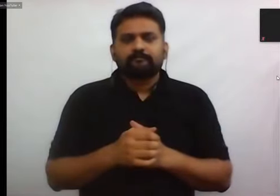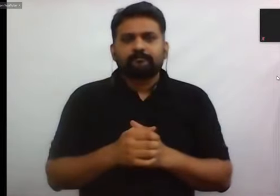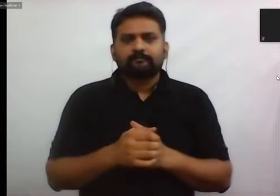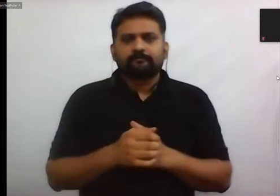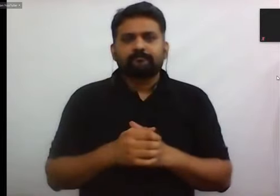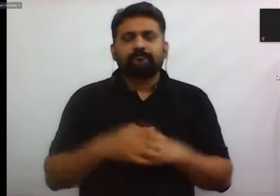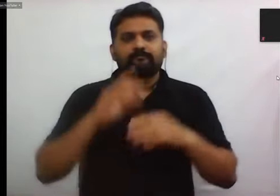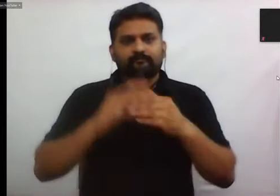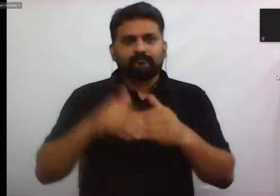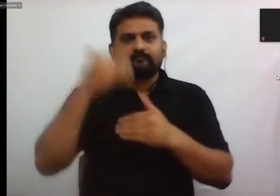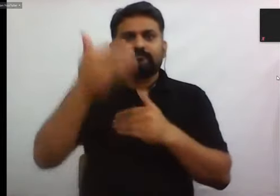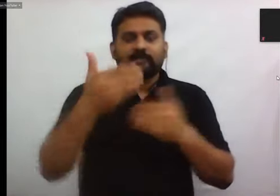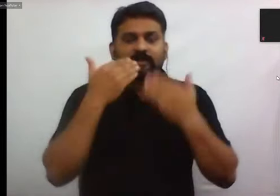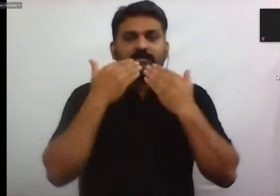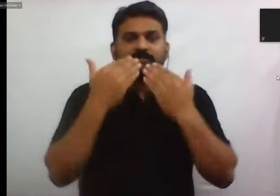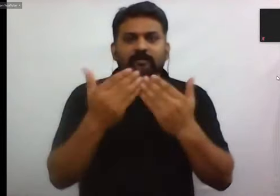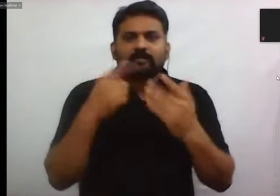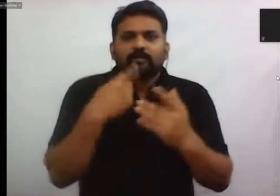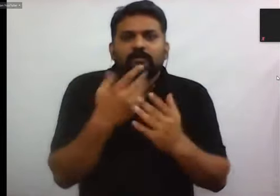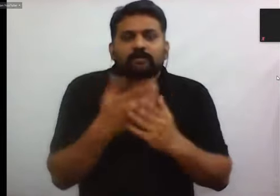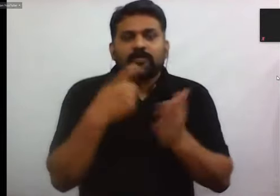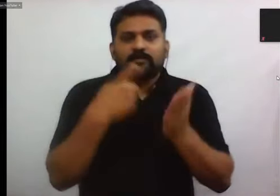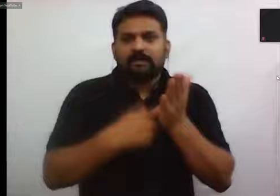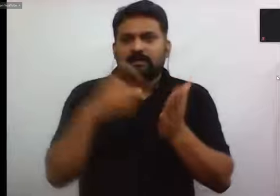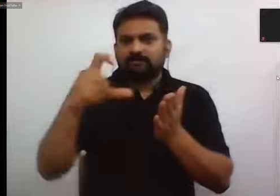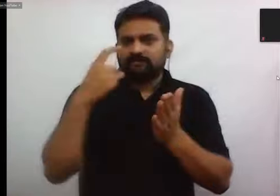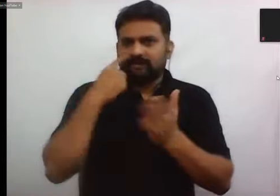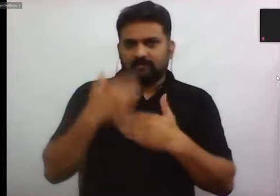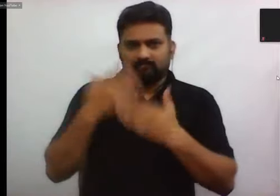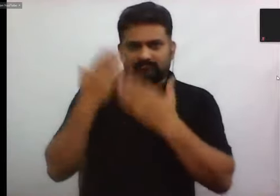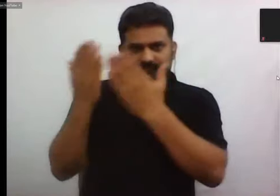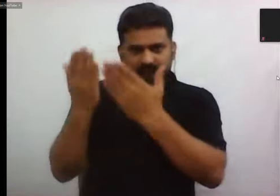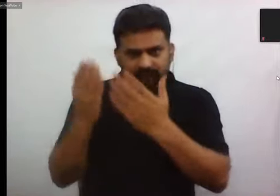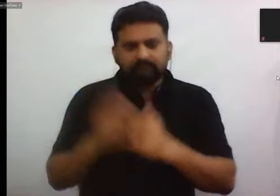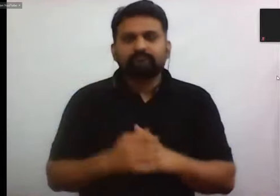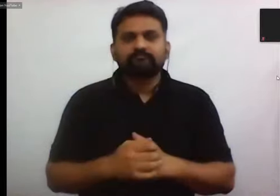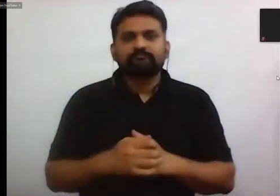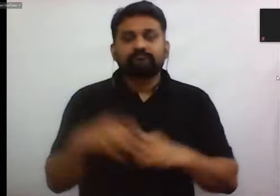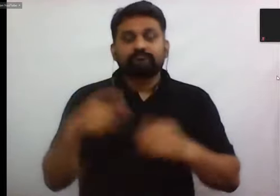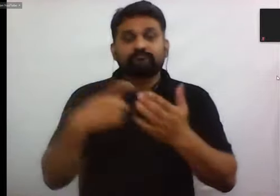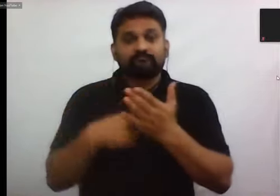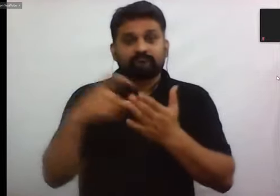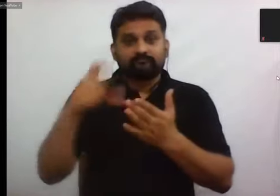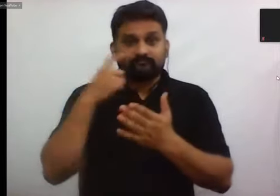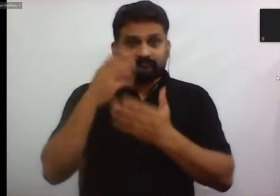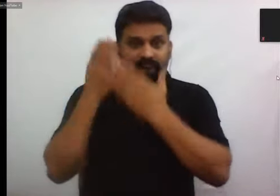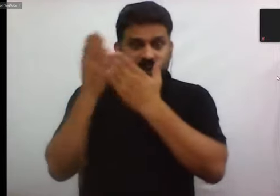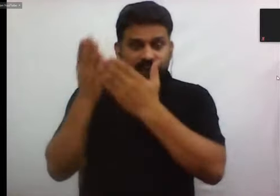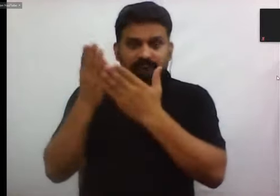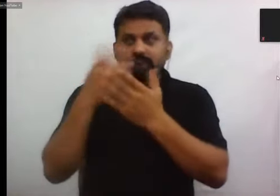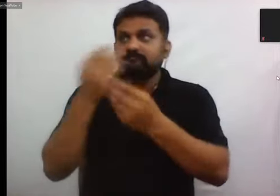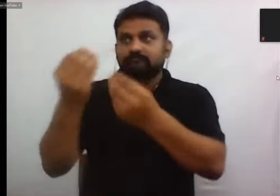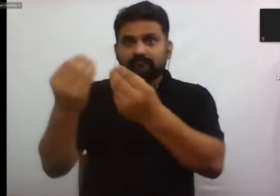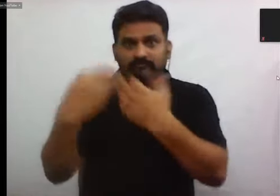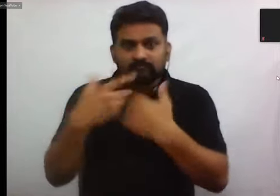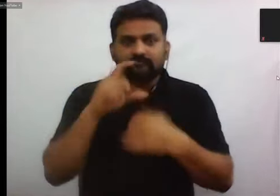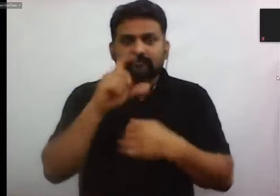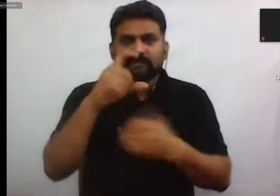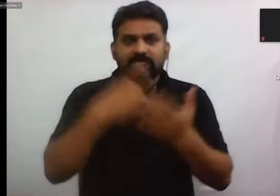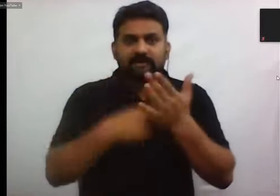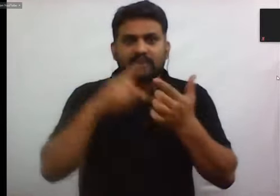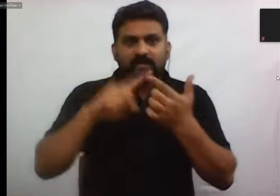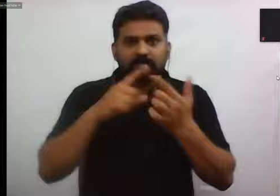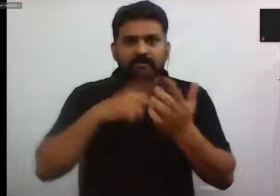अगले थैंक यू मैं आरसीआई को कहना चाहता हूँ, क्योंकि उनके थ्रू हमें सीआरई अप्रूवल मिला